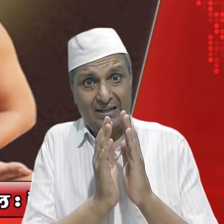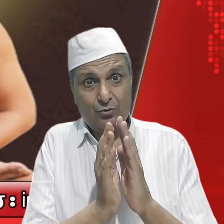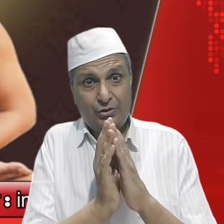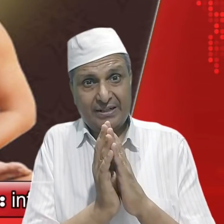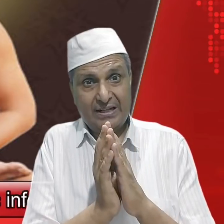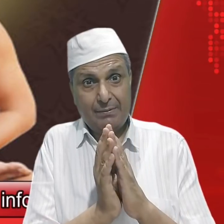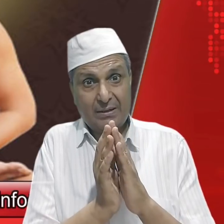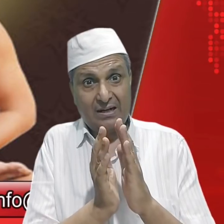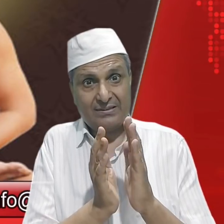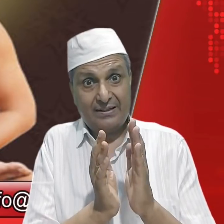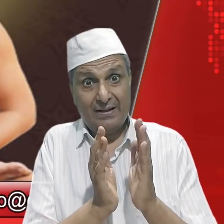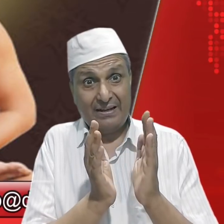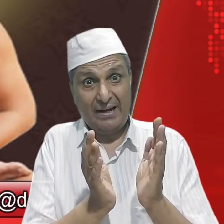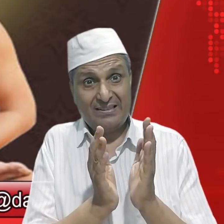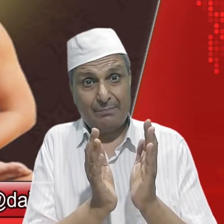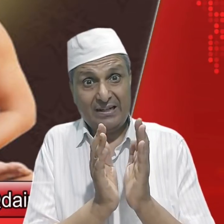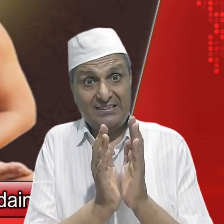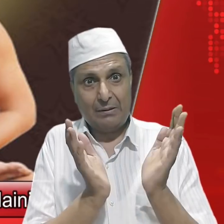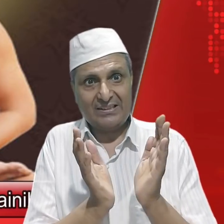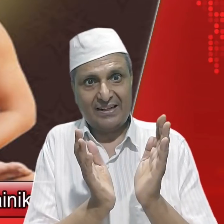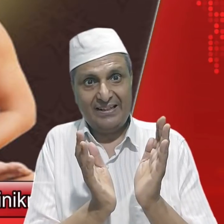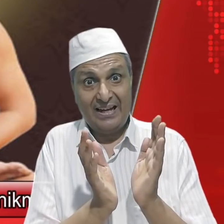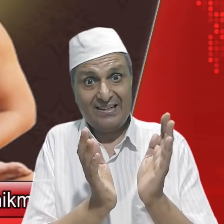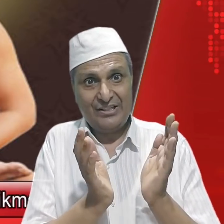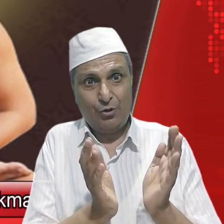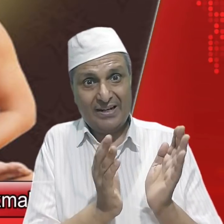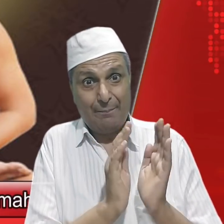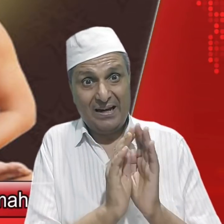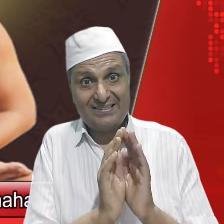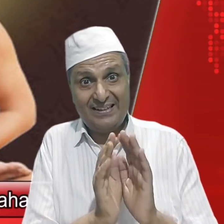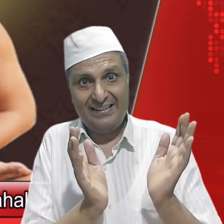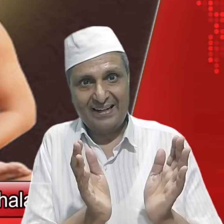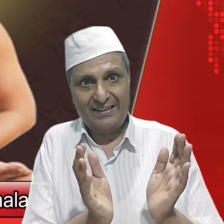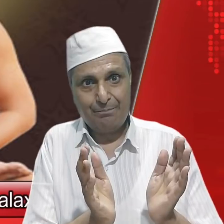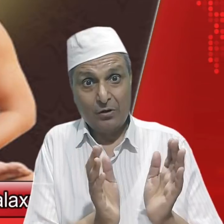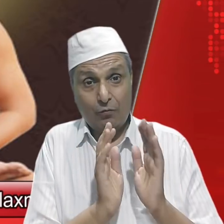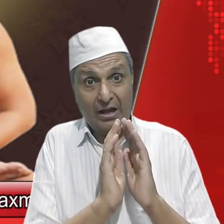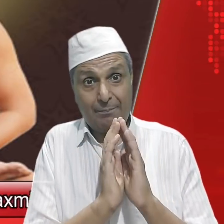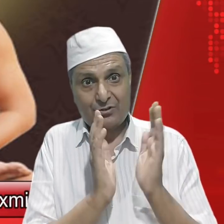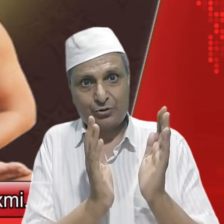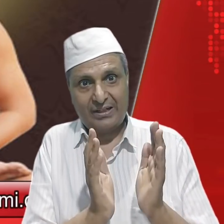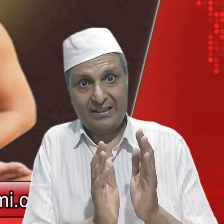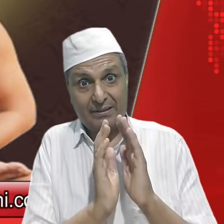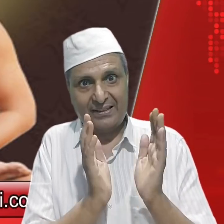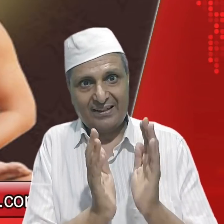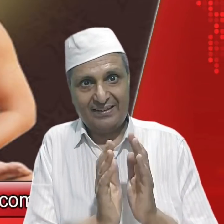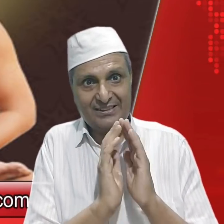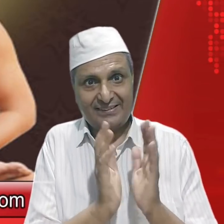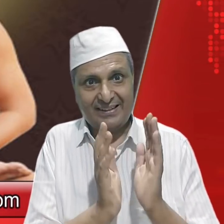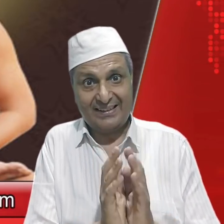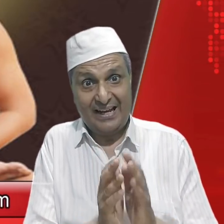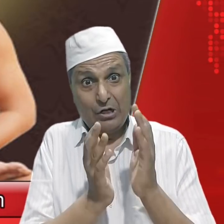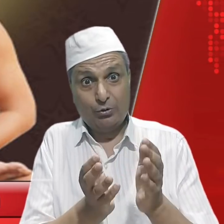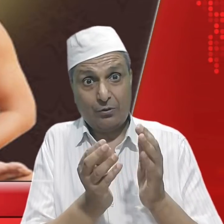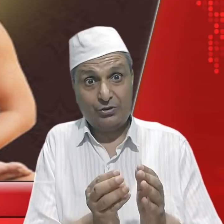है, इस गुर्जर के घर में मकान से एक भैंस की बड़ी अजीब आवाज आ रही है, ऐसी क्यों आ रही है, पहले ऐसी नहीं आ रही थी। वे अपना सोच रहे थे, मंथन कर रहे थे,